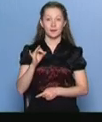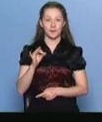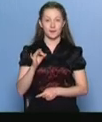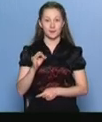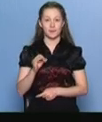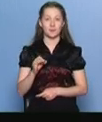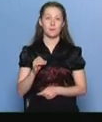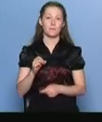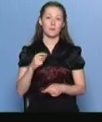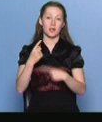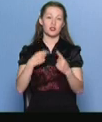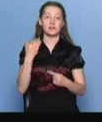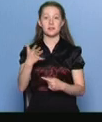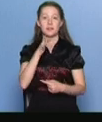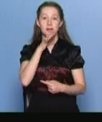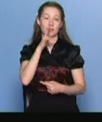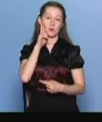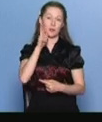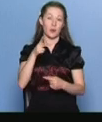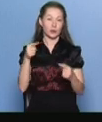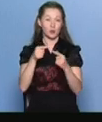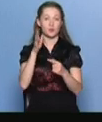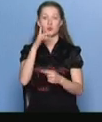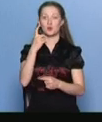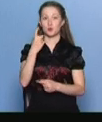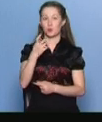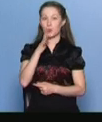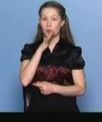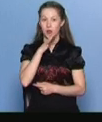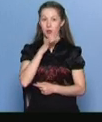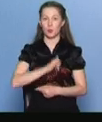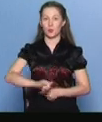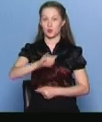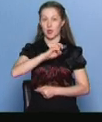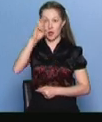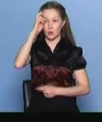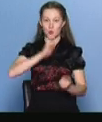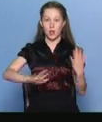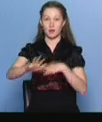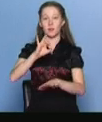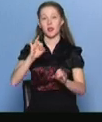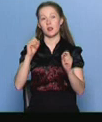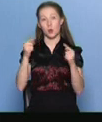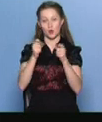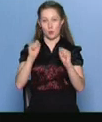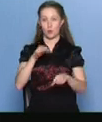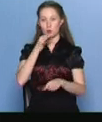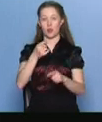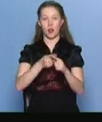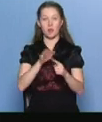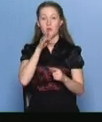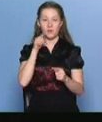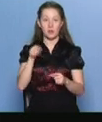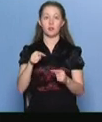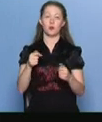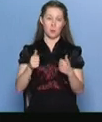у нас через несколько лет, через 3 года, если быть точным, столетие удмуртской государственности, я вам точно могу сказать, что к этому сроку, а мы постараемся